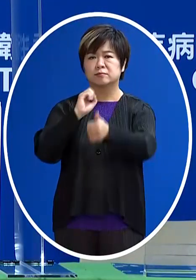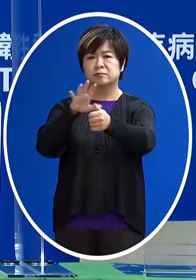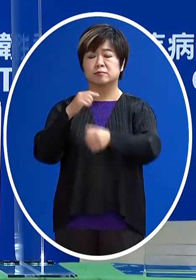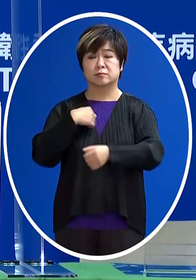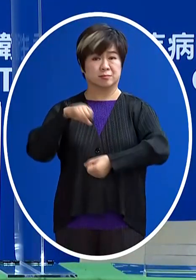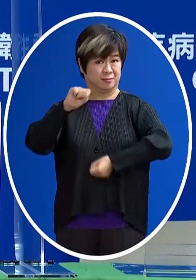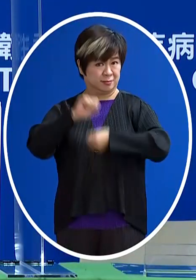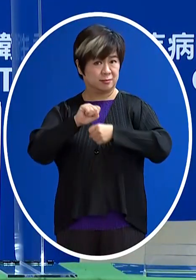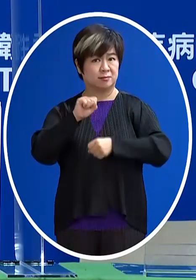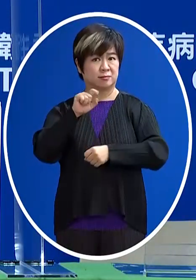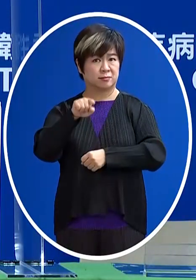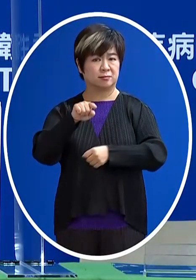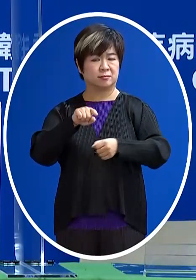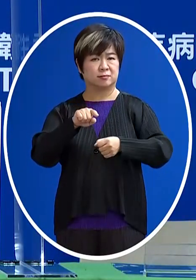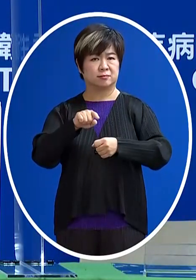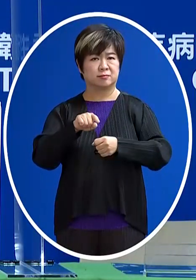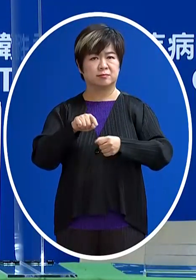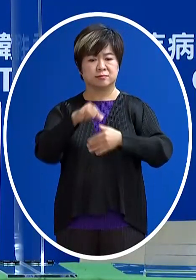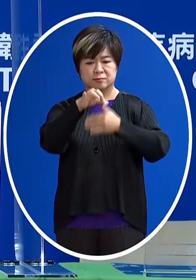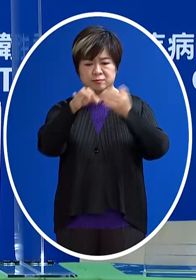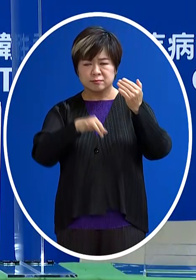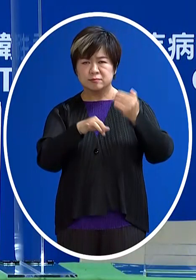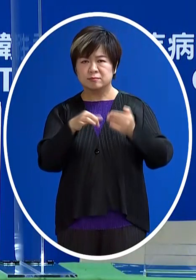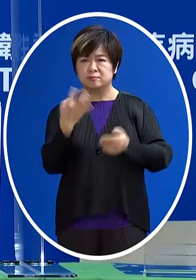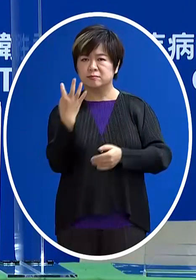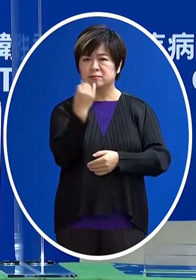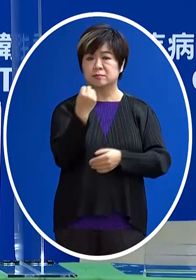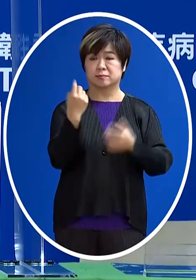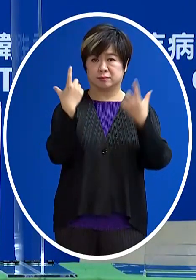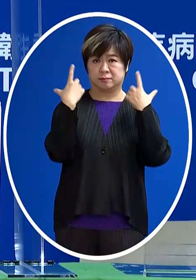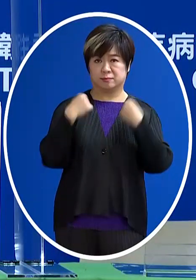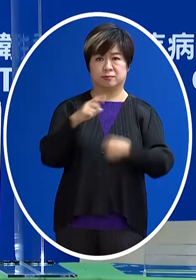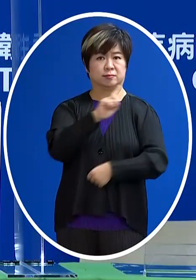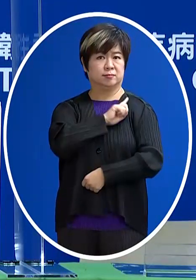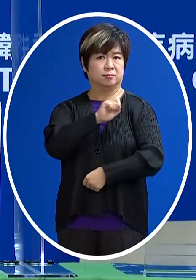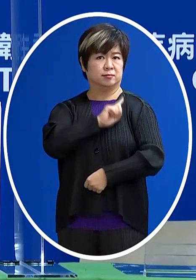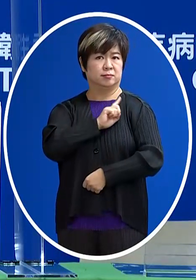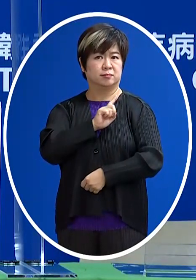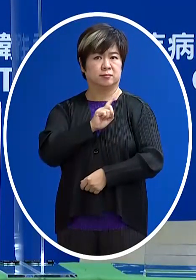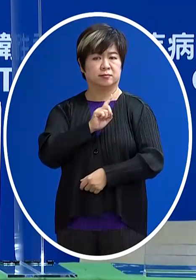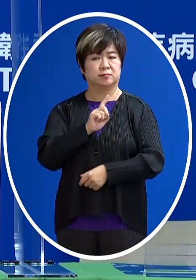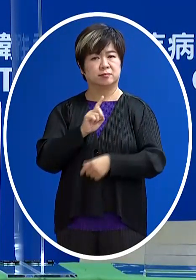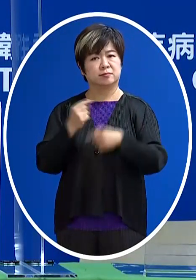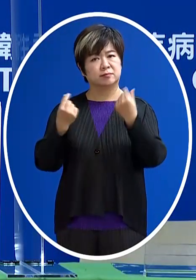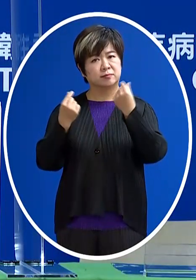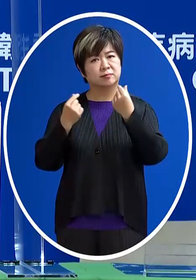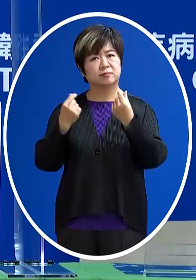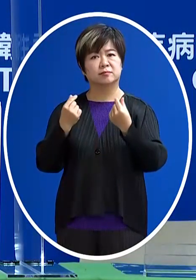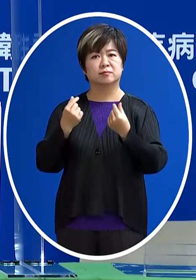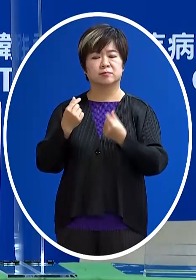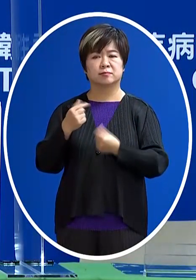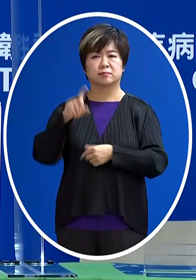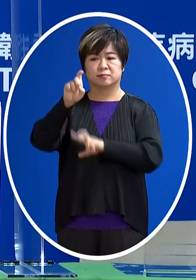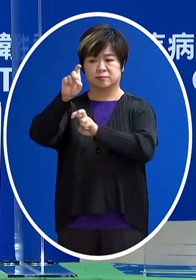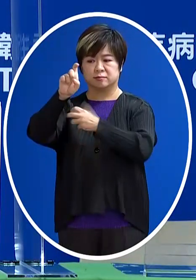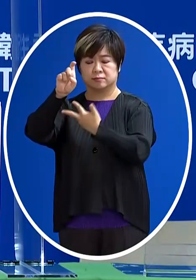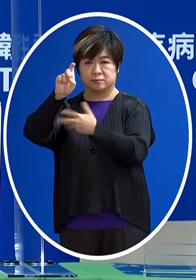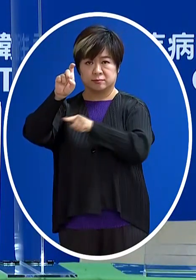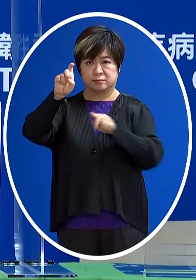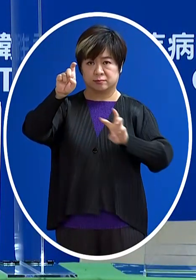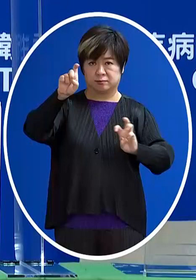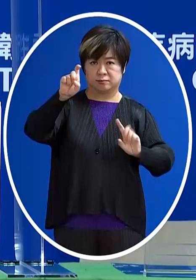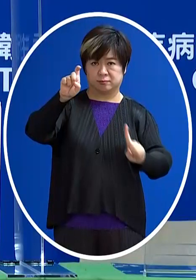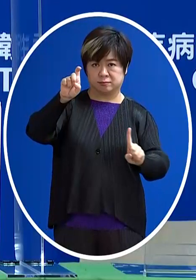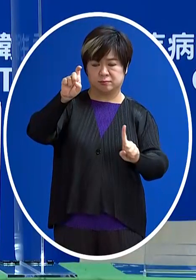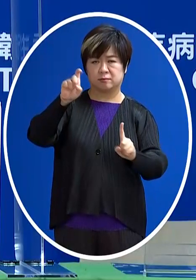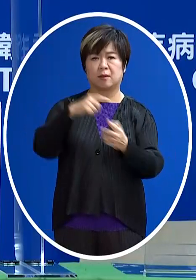开了这些预约的对象，所以它原来的这个到10月28到10月31号的这